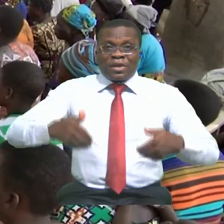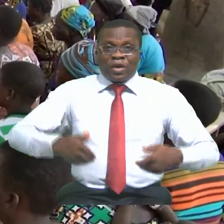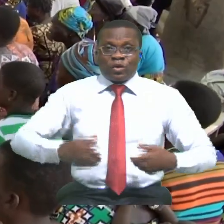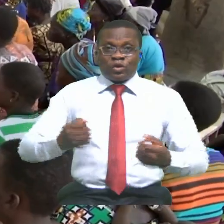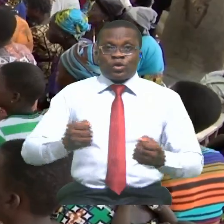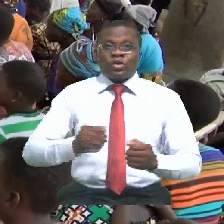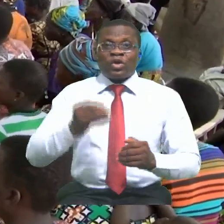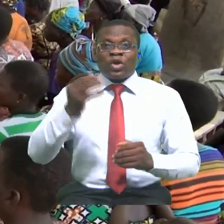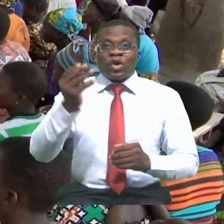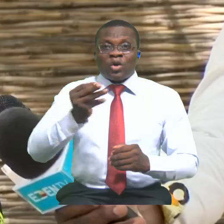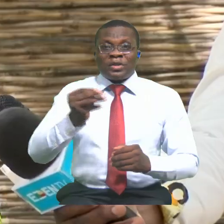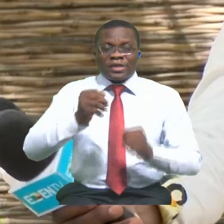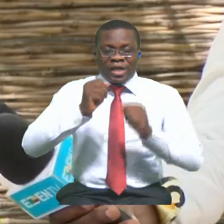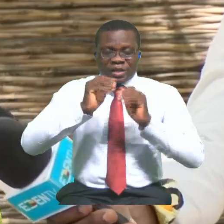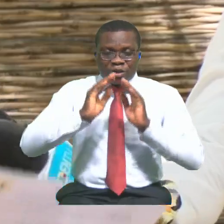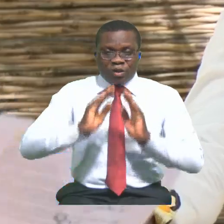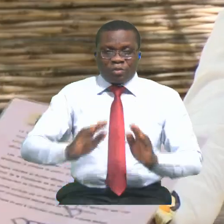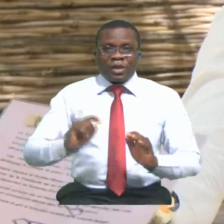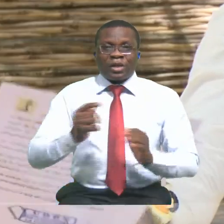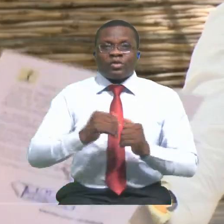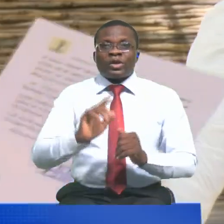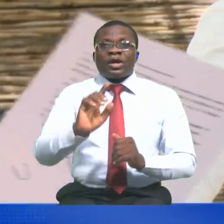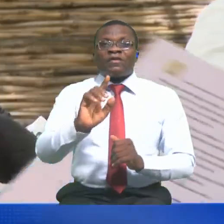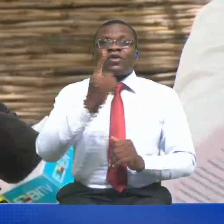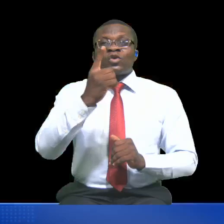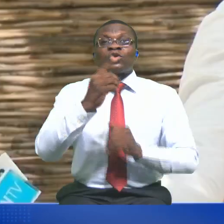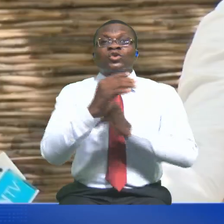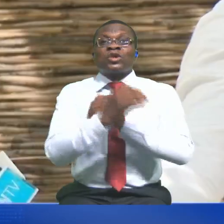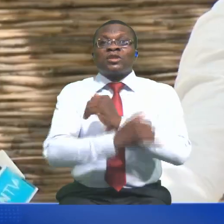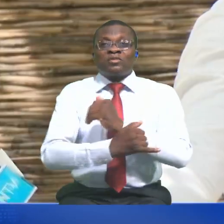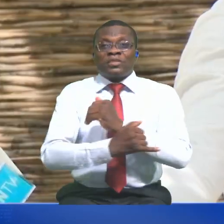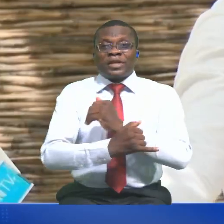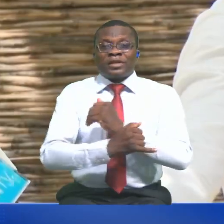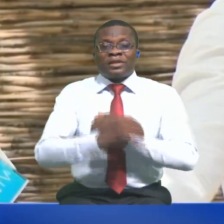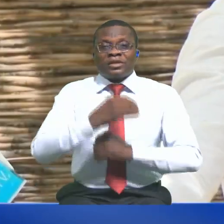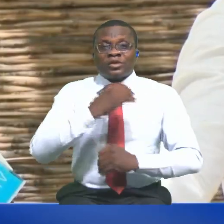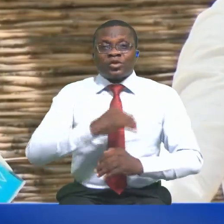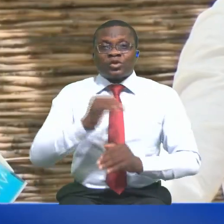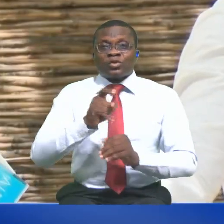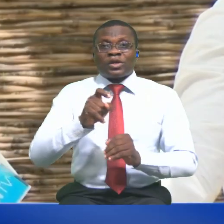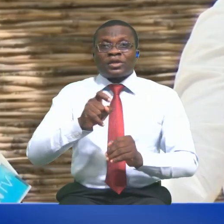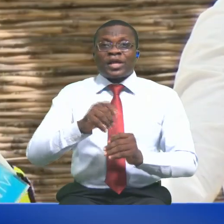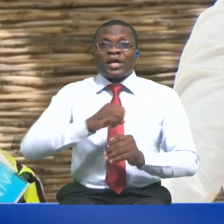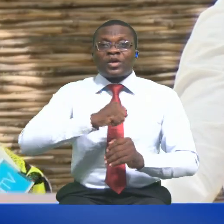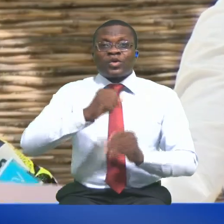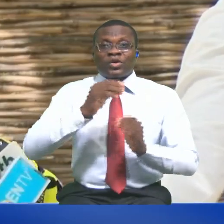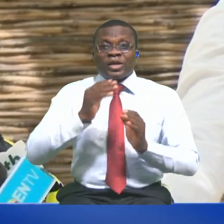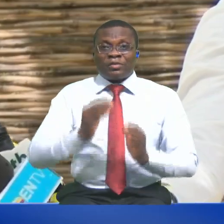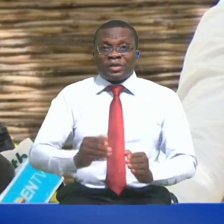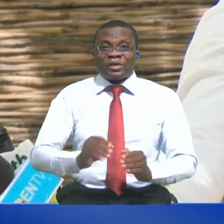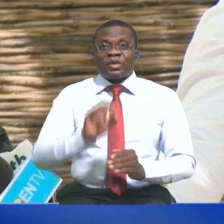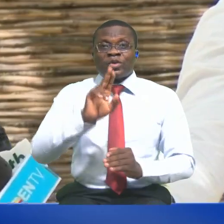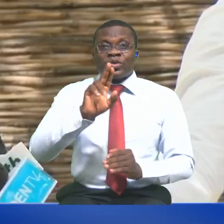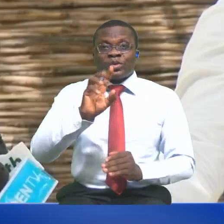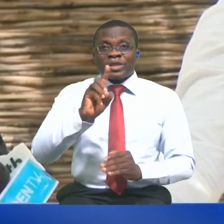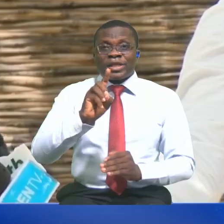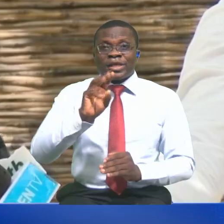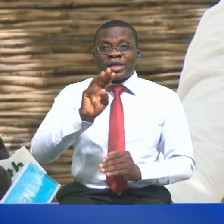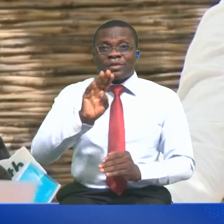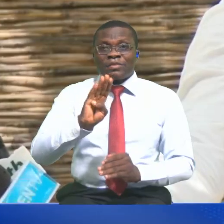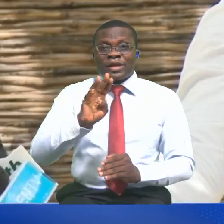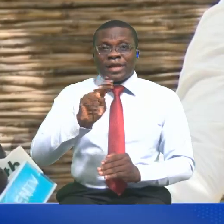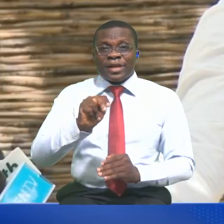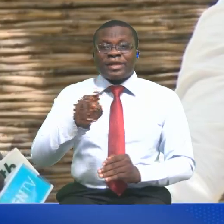un message de paix. Nous n'avons qu'un seul pays. Je souhaiterais que les militants de l'UDBN soit